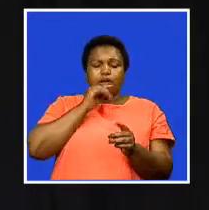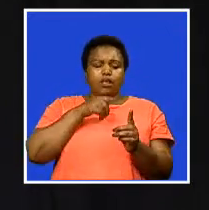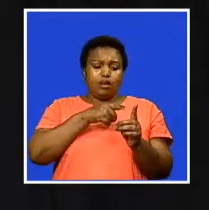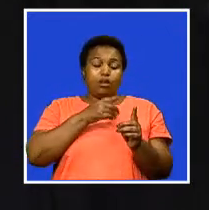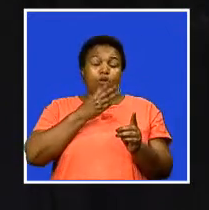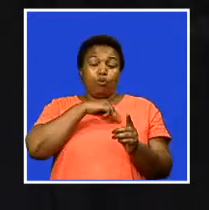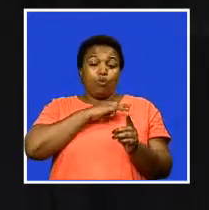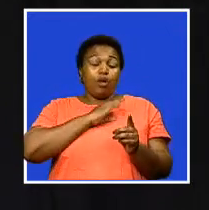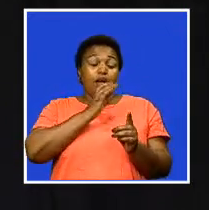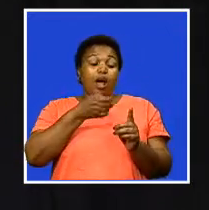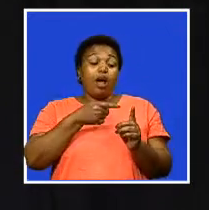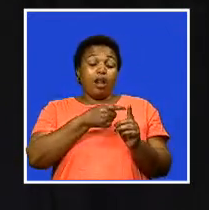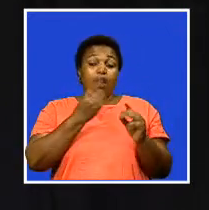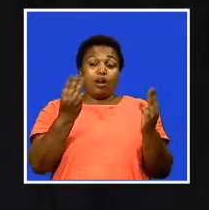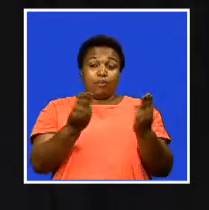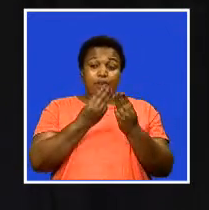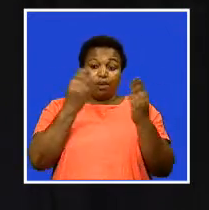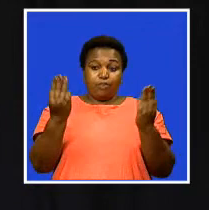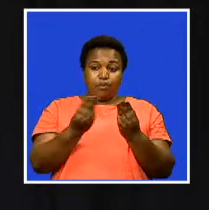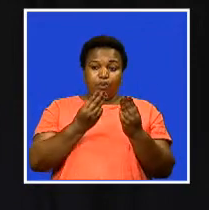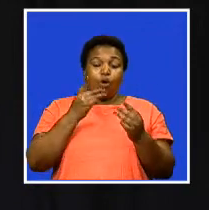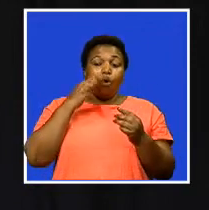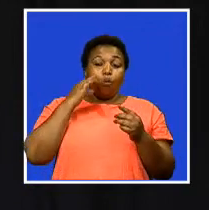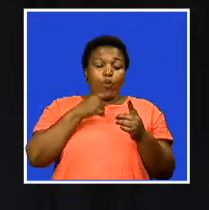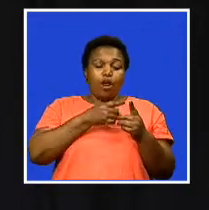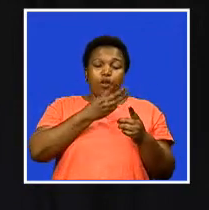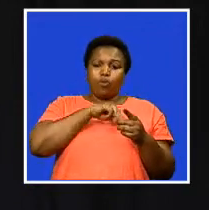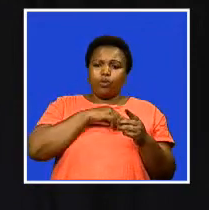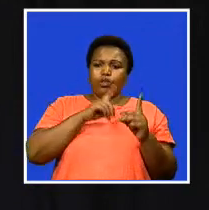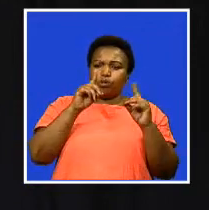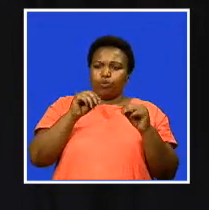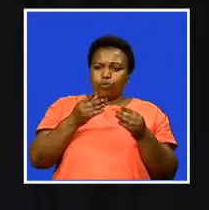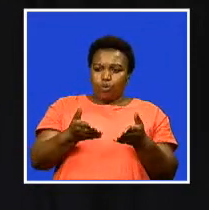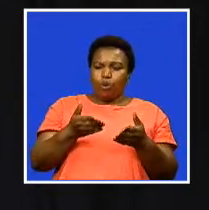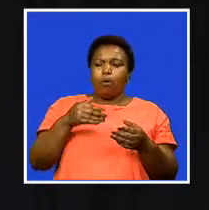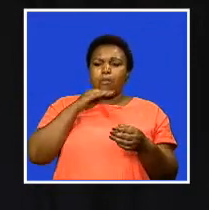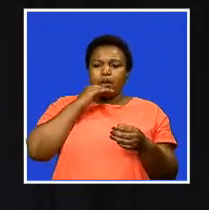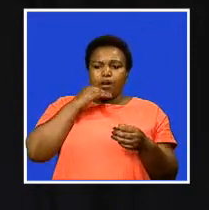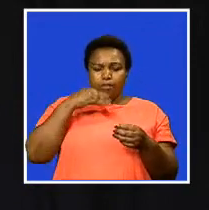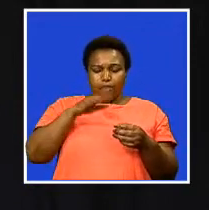ukuthi bekunene sithi sikwenda lokho sikwende sathi kokuthi